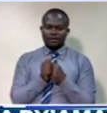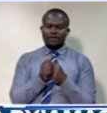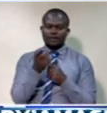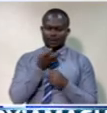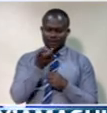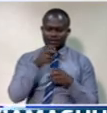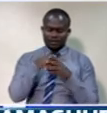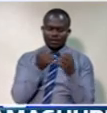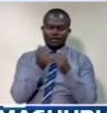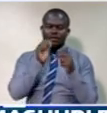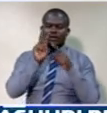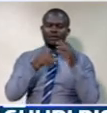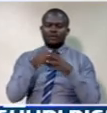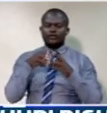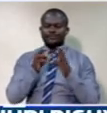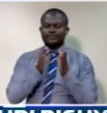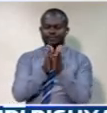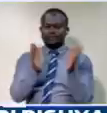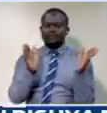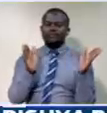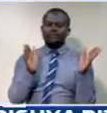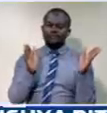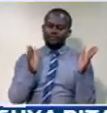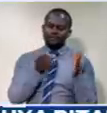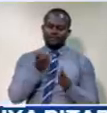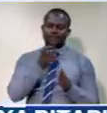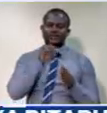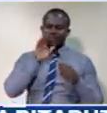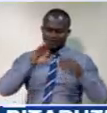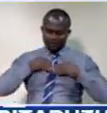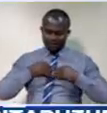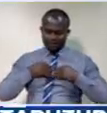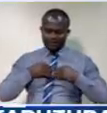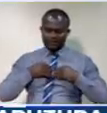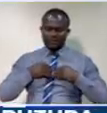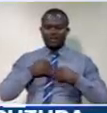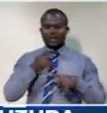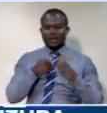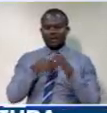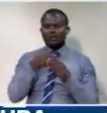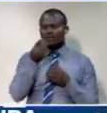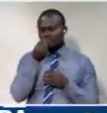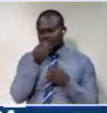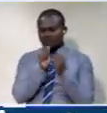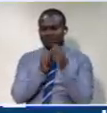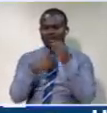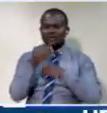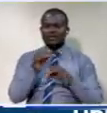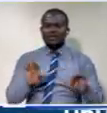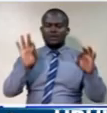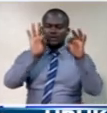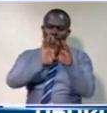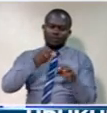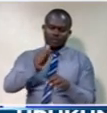Ingendo zo mu modoka zitwara abantu mu buryo bwa rusange public transport zirabujijwe. Icyakora gutwara ibiribwa n'ibicuruzwa by'ingenzi